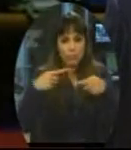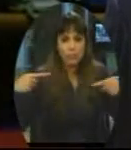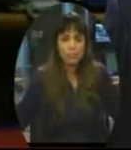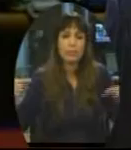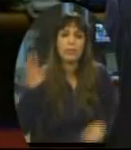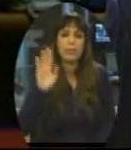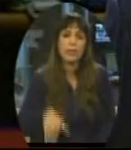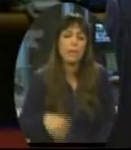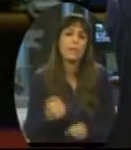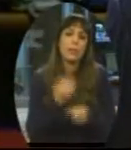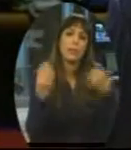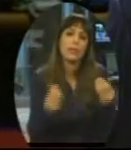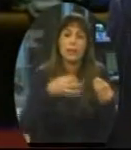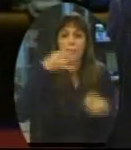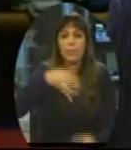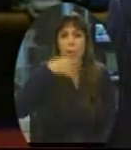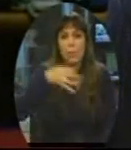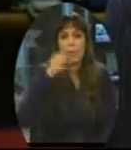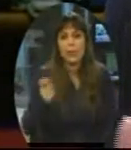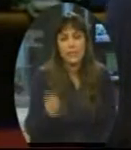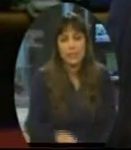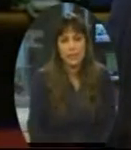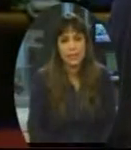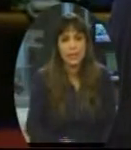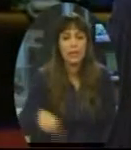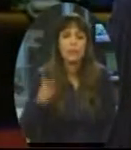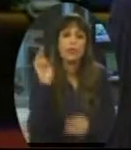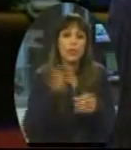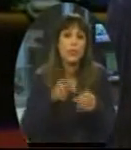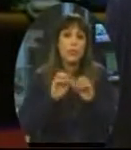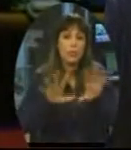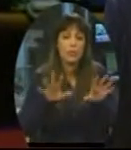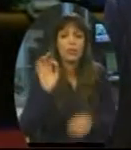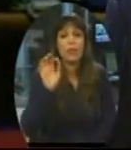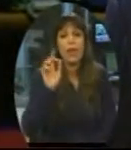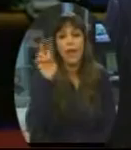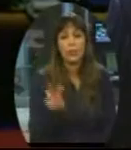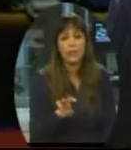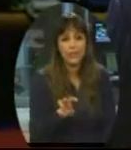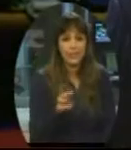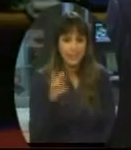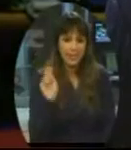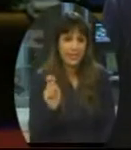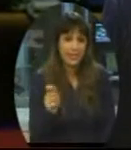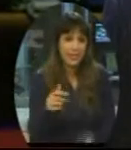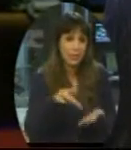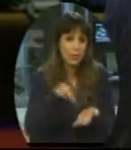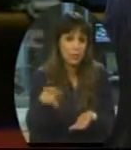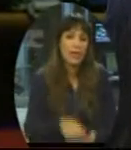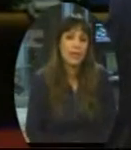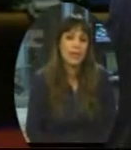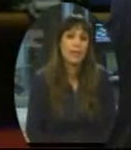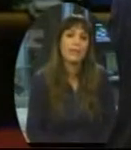דברים במליאת הכנסת. התלמידים השתלבו בשידורי ערוץ הכנסת ממש כאן, ונופר כהן ונועם אריג אף סייעו לאודליה דן כחילה